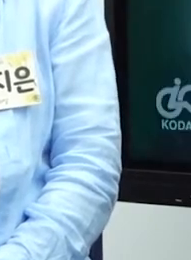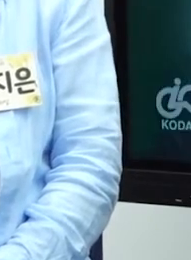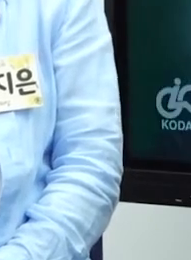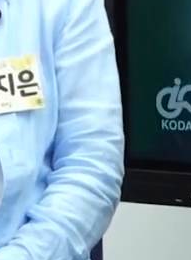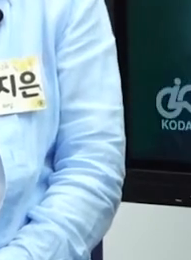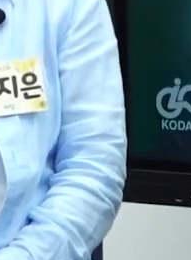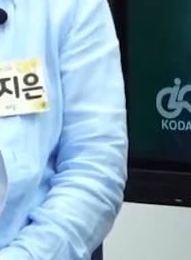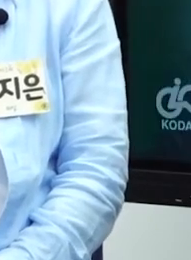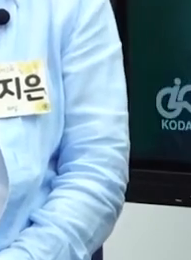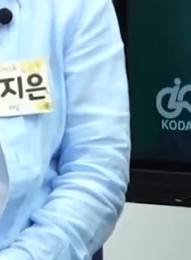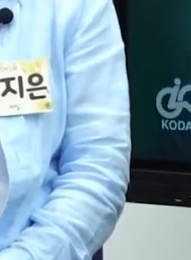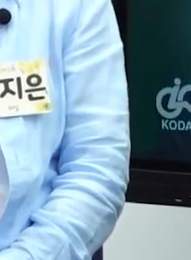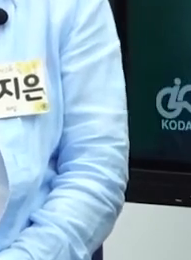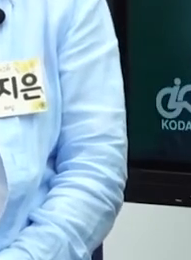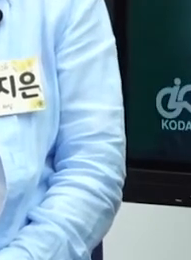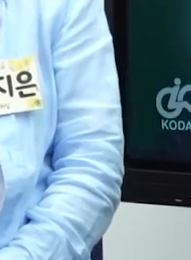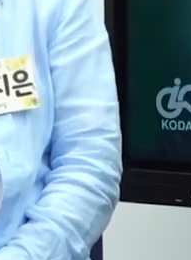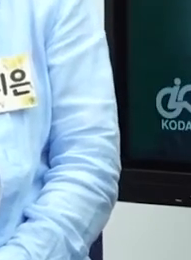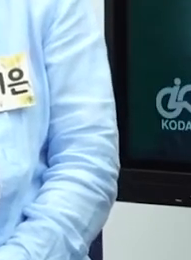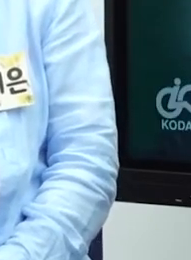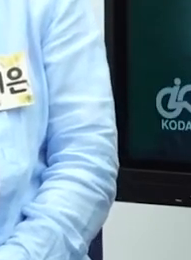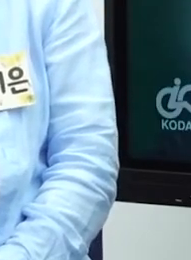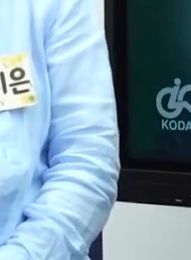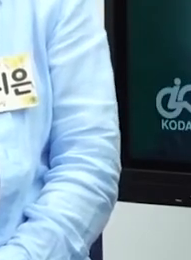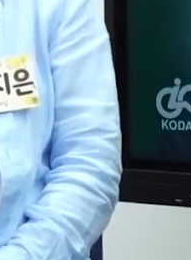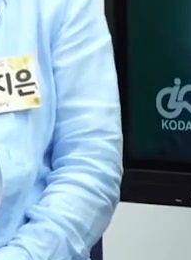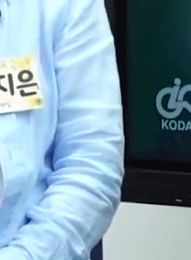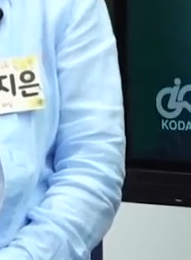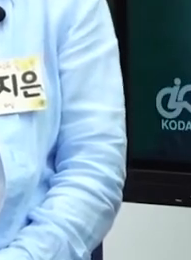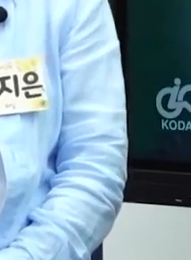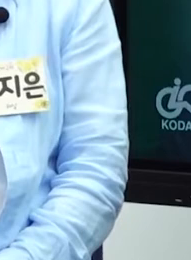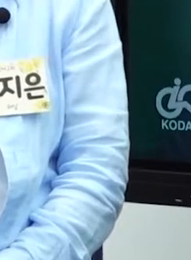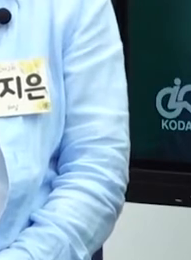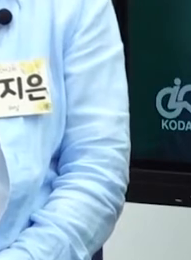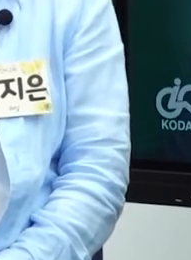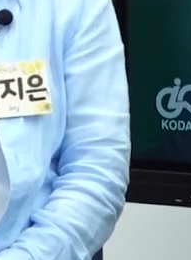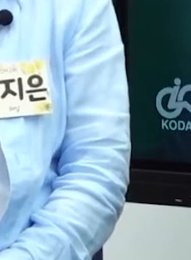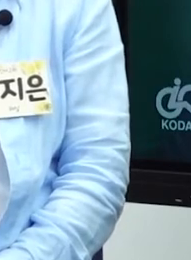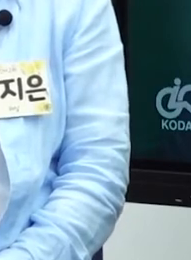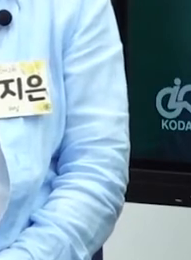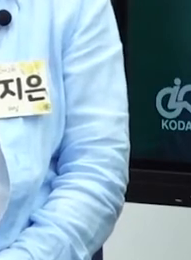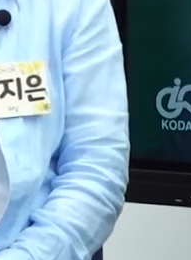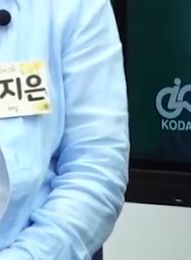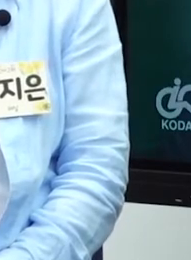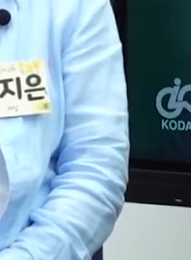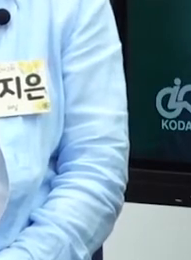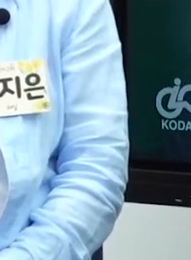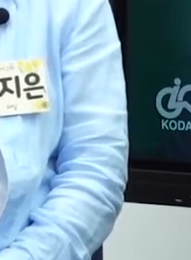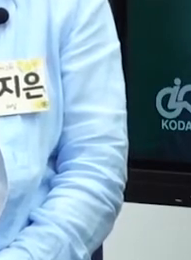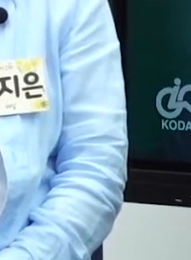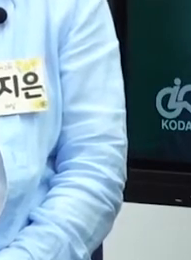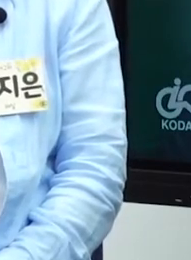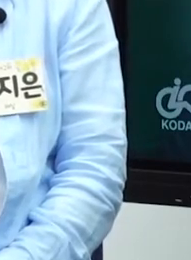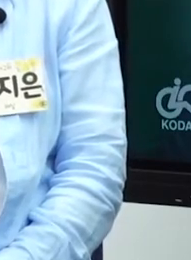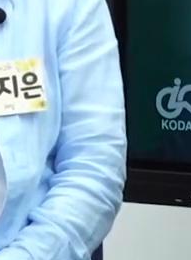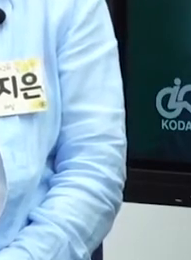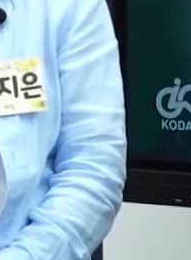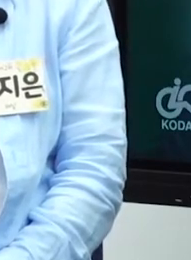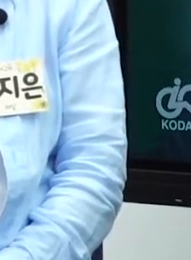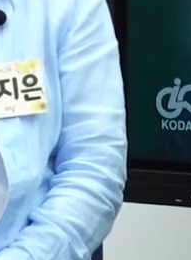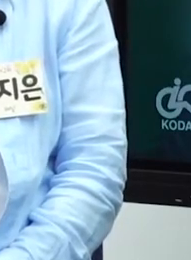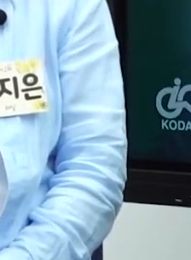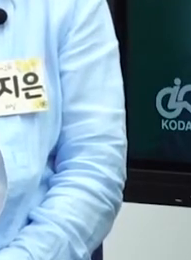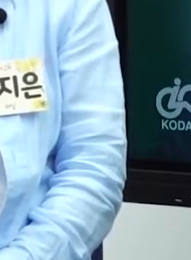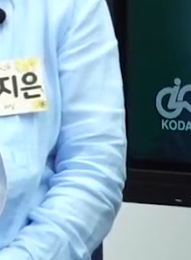저는 이보경이라고 합니다. 현재 충남대학교에서 박사과정을 밟고 있고요. 언어학